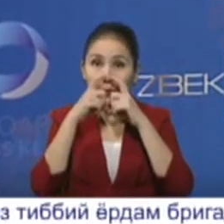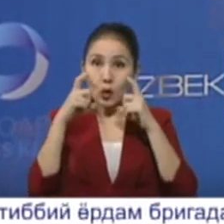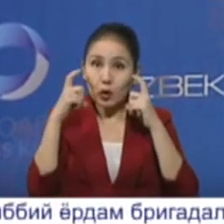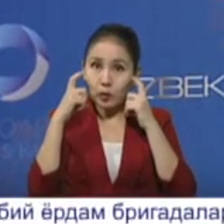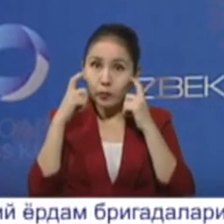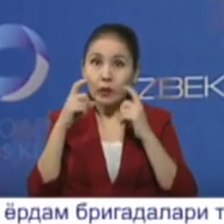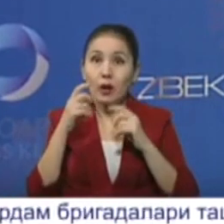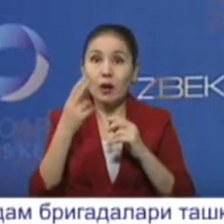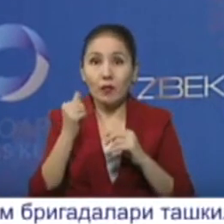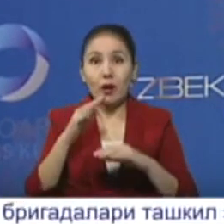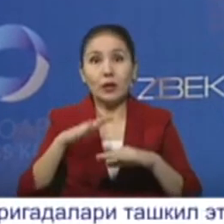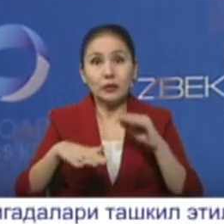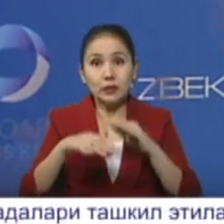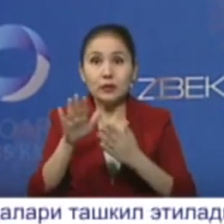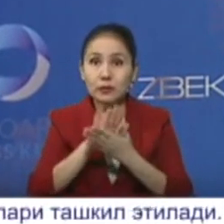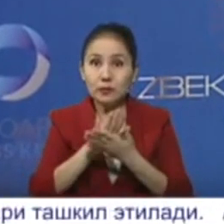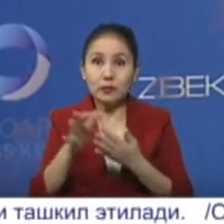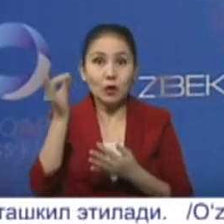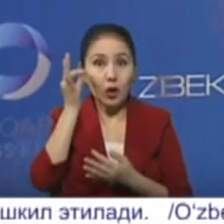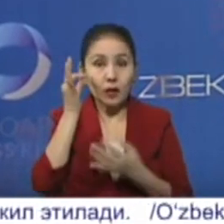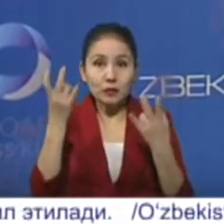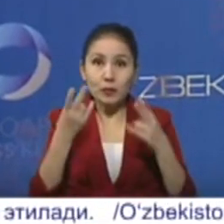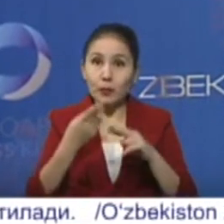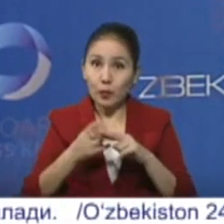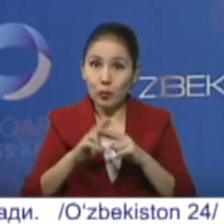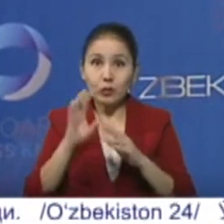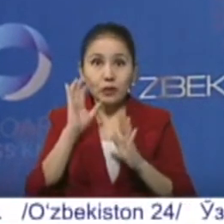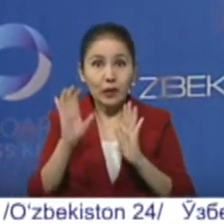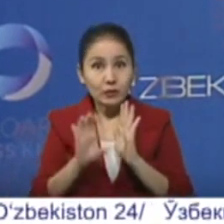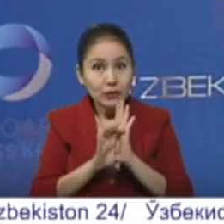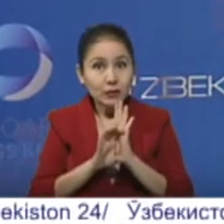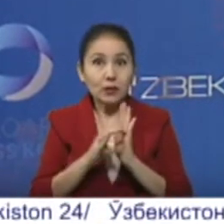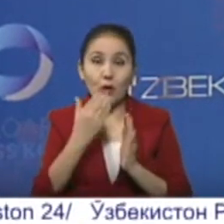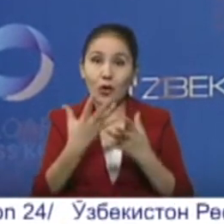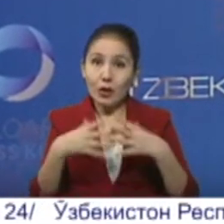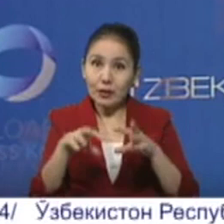va shaxsiy gigiyenaga rioya etish. Bu tavsiyalarga amal qilish orqali o'zingiz